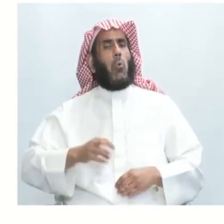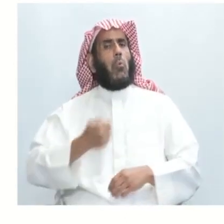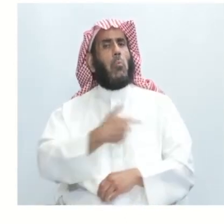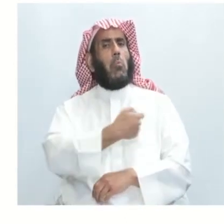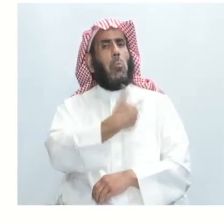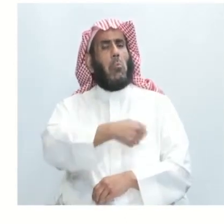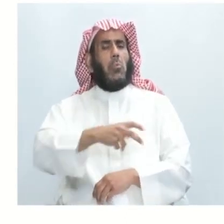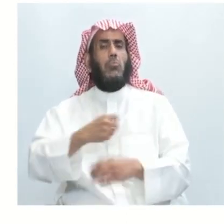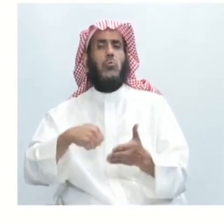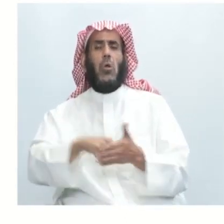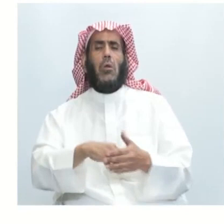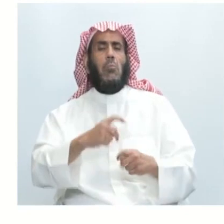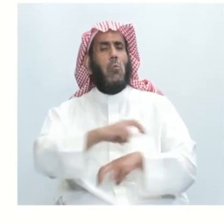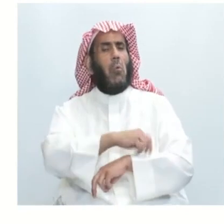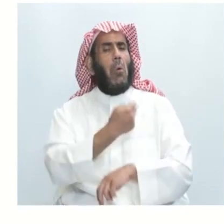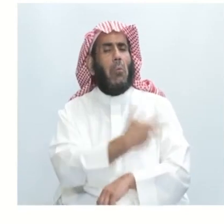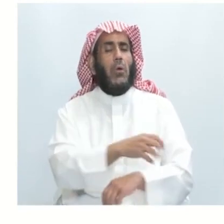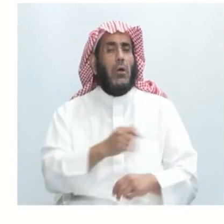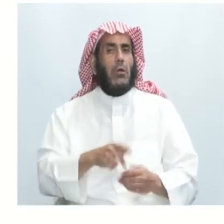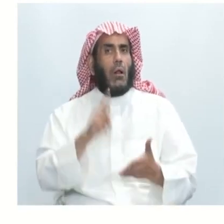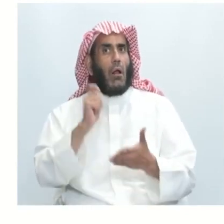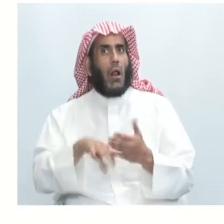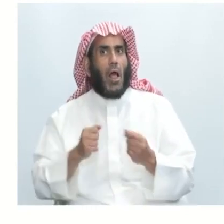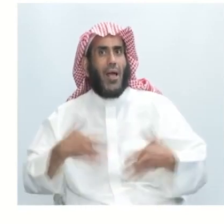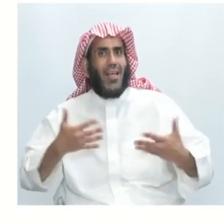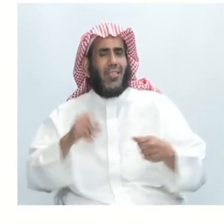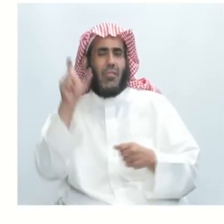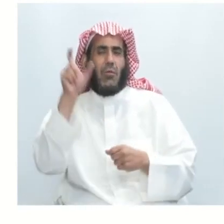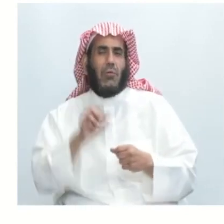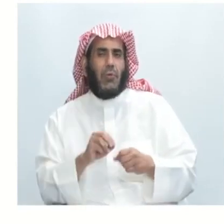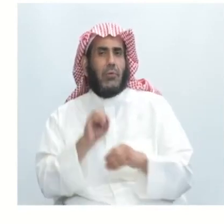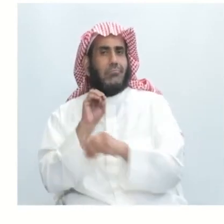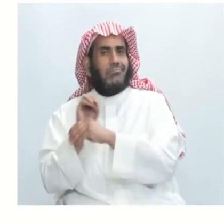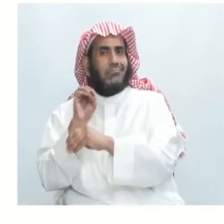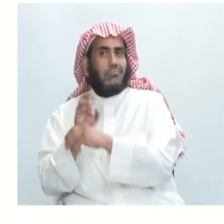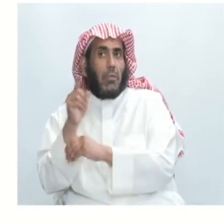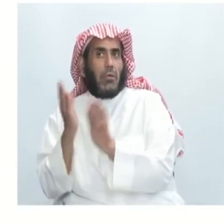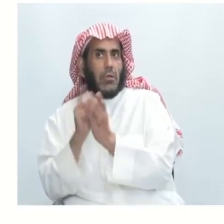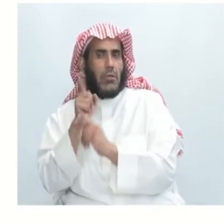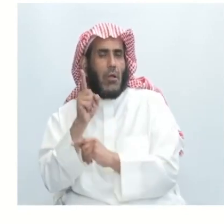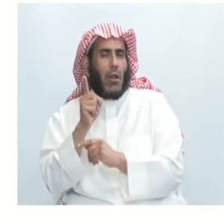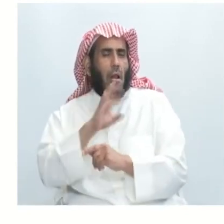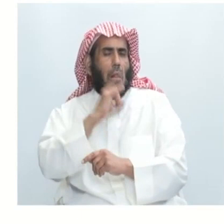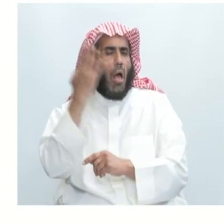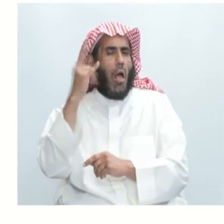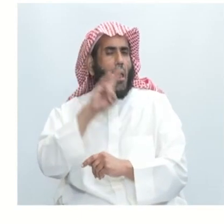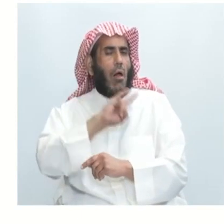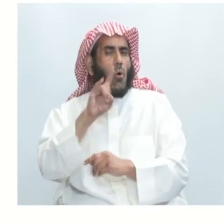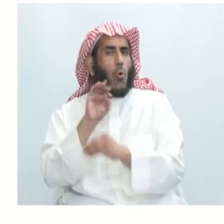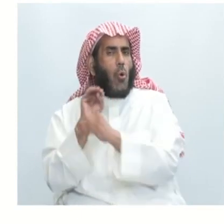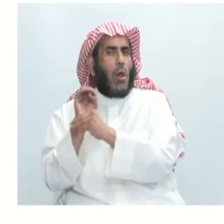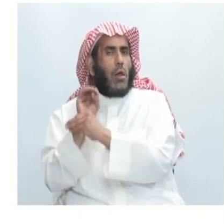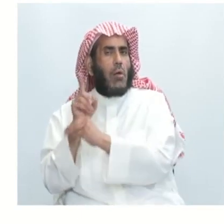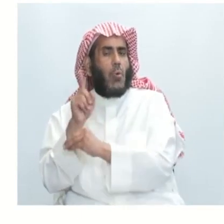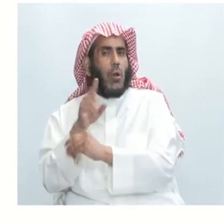والمساكين من اموال فقرر احد الظرفاء ان يلقينا هذا الغني درسا لا ينساه ابدا ويعلمه